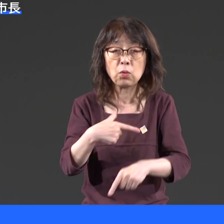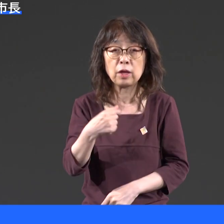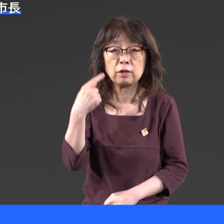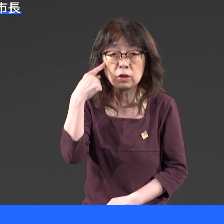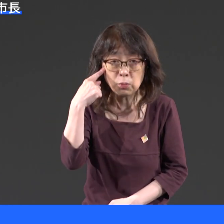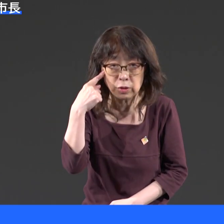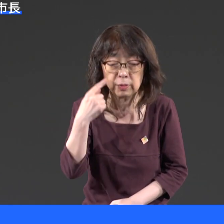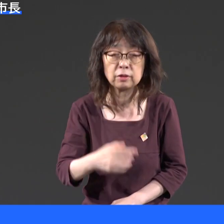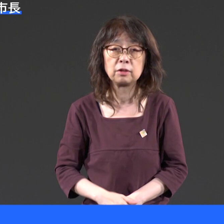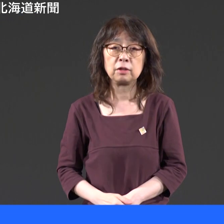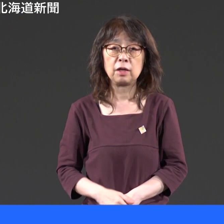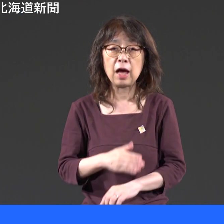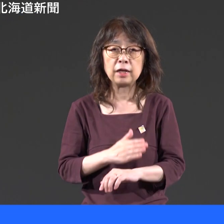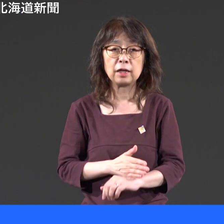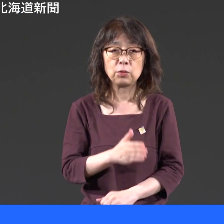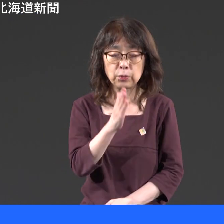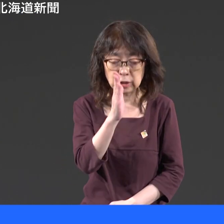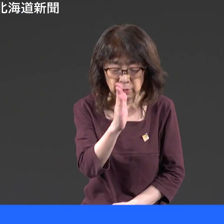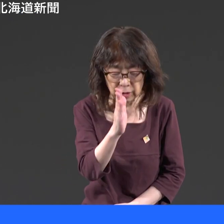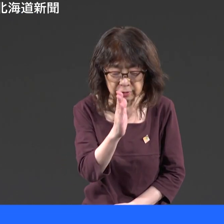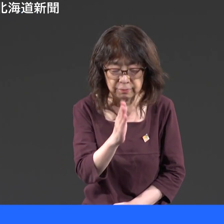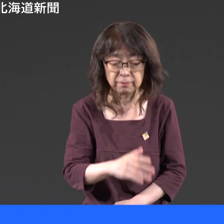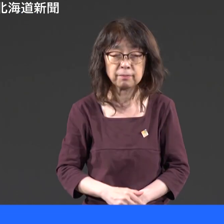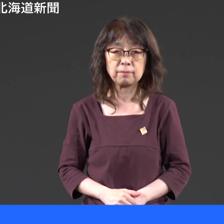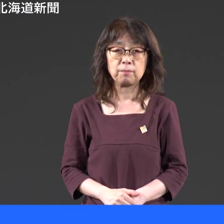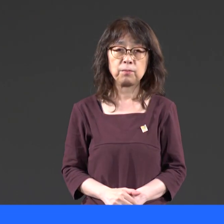ありがとうございます。